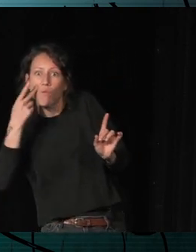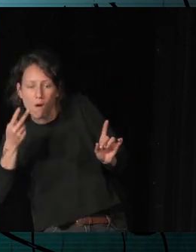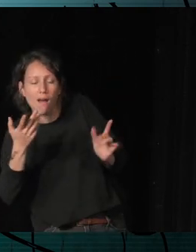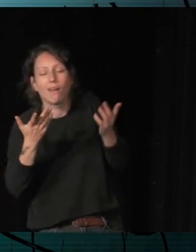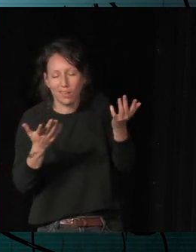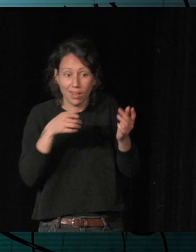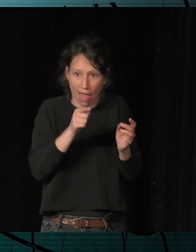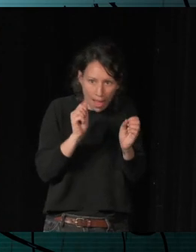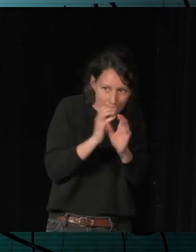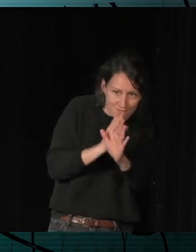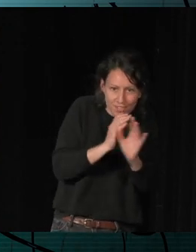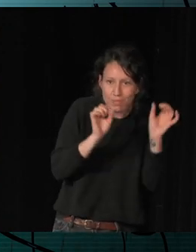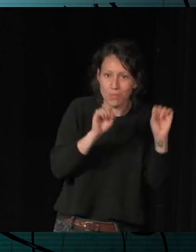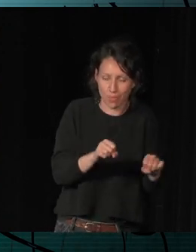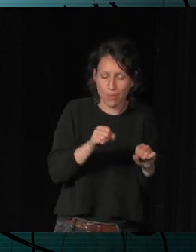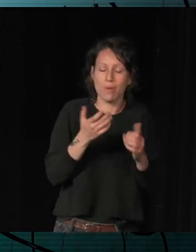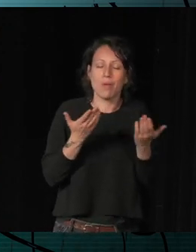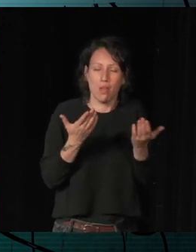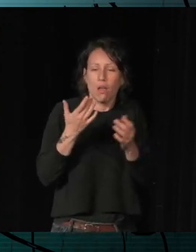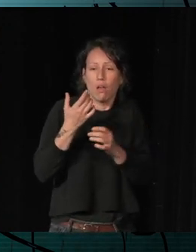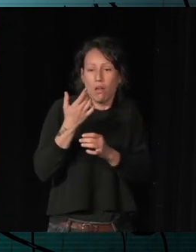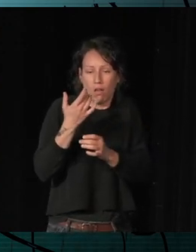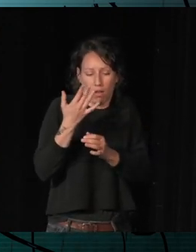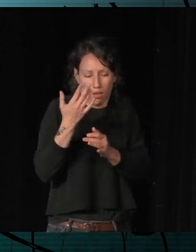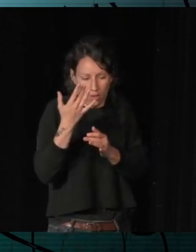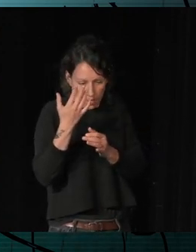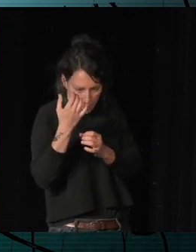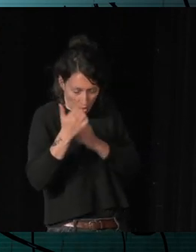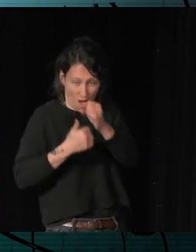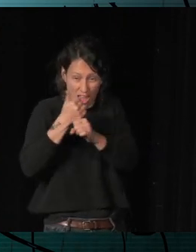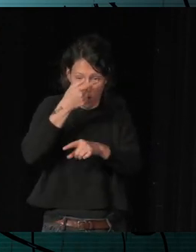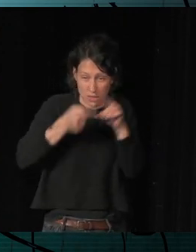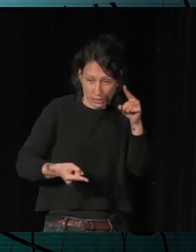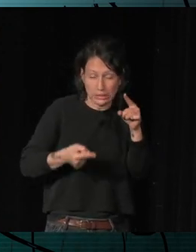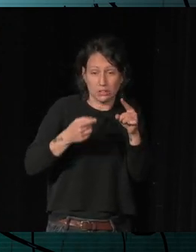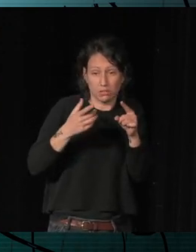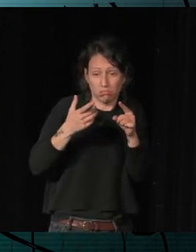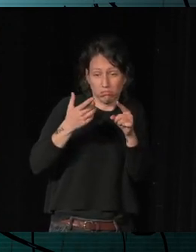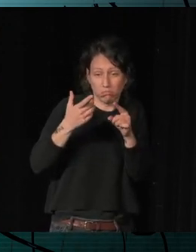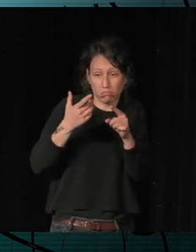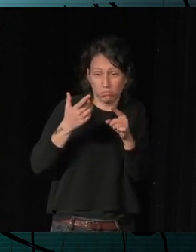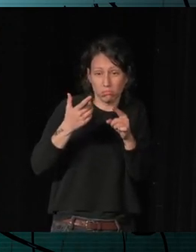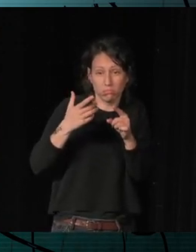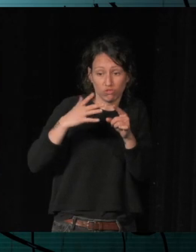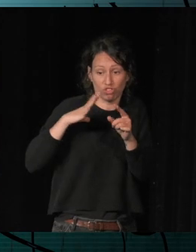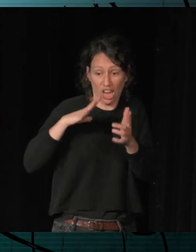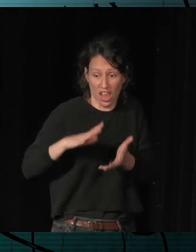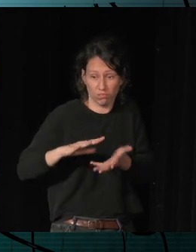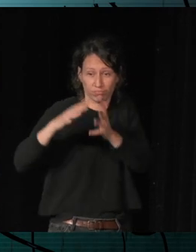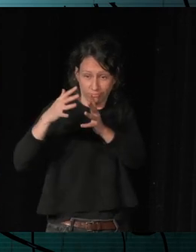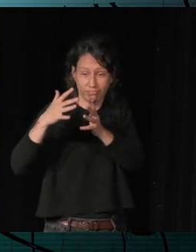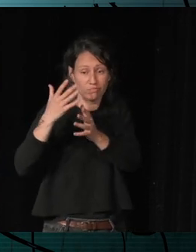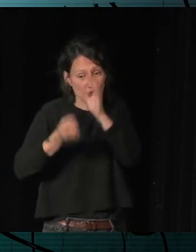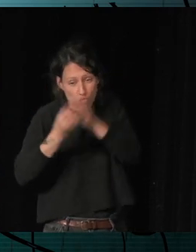États-Unis était sorti à in the dark et puis the SEV West hein qui qui qui était un peu le le chantre de la de de de du cdrom et de la FM et